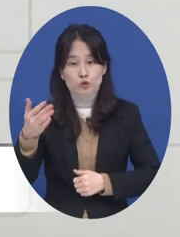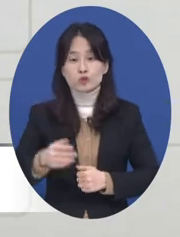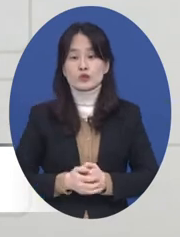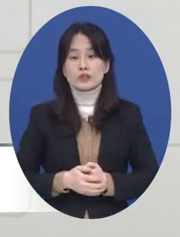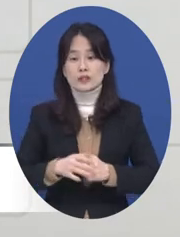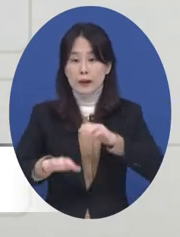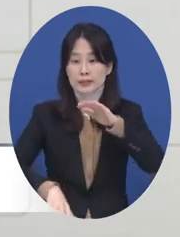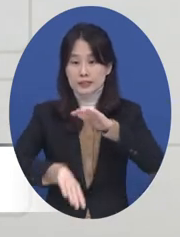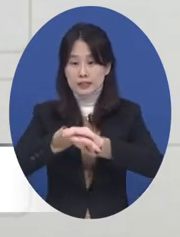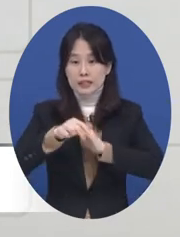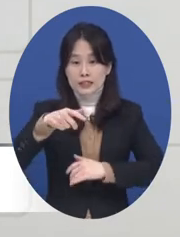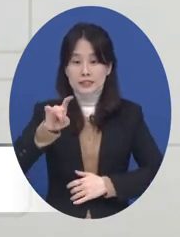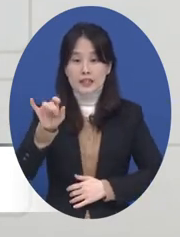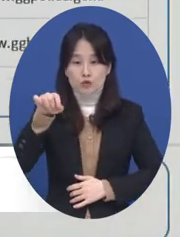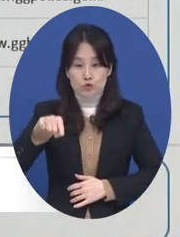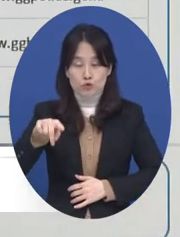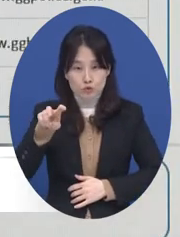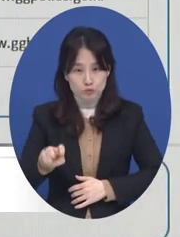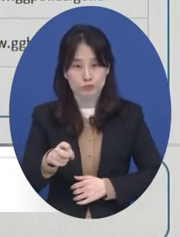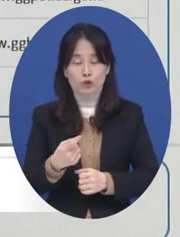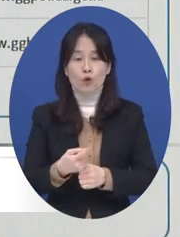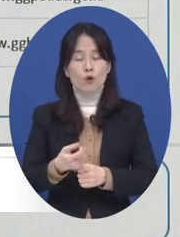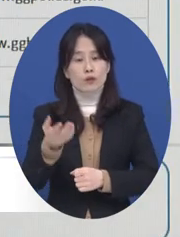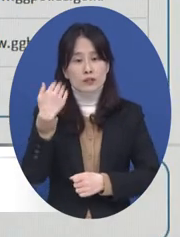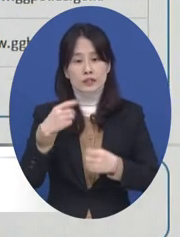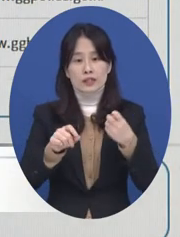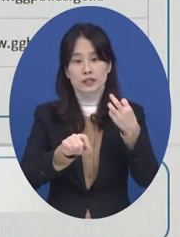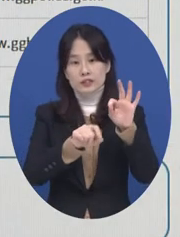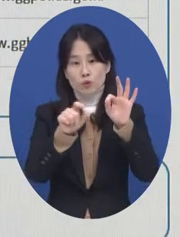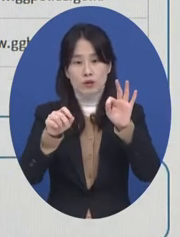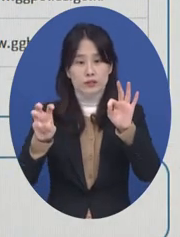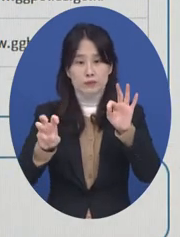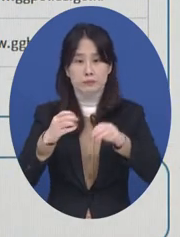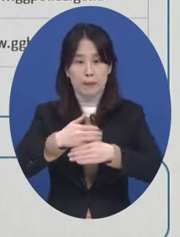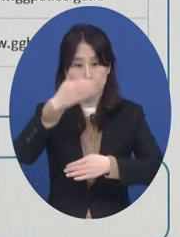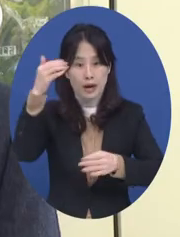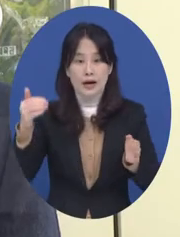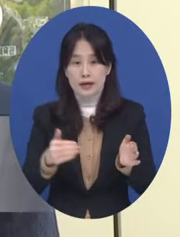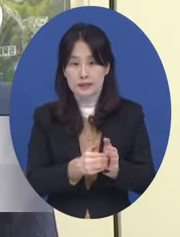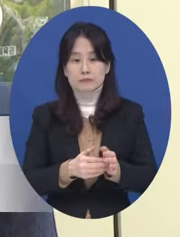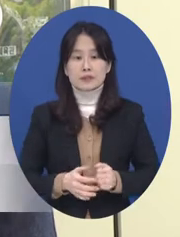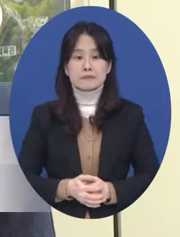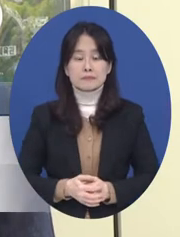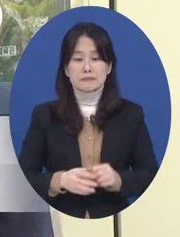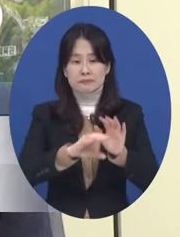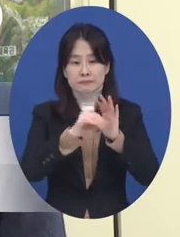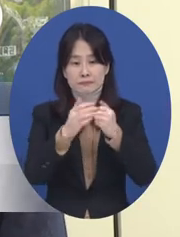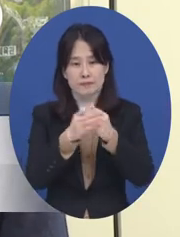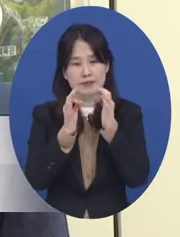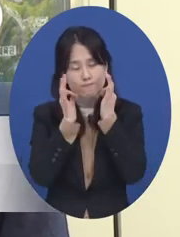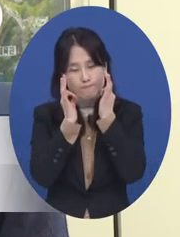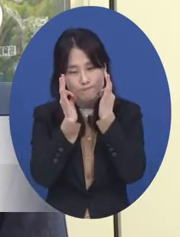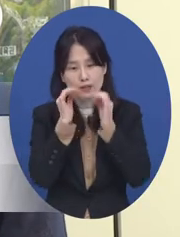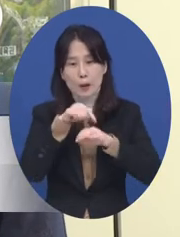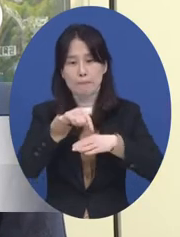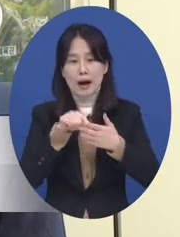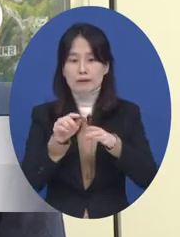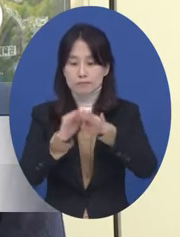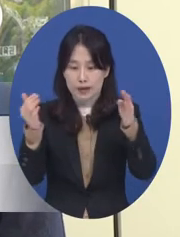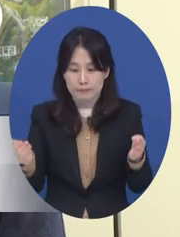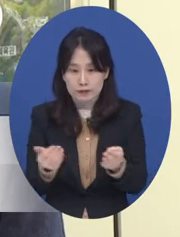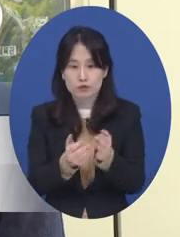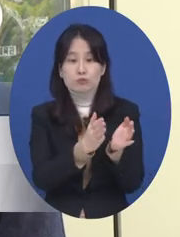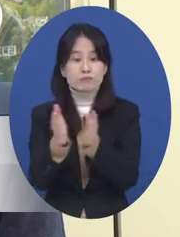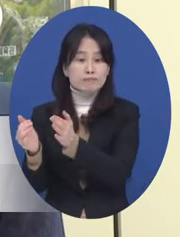있는 플랫폼 체험도 지난 10월 30일 문을 열었습니다 그러나 일부로 정성껏 마음 광역